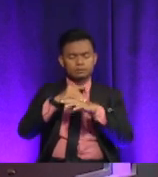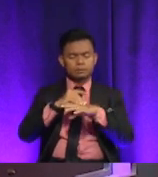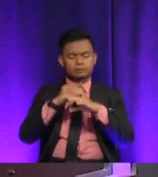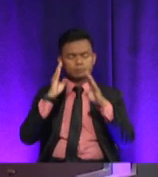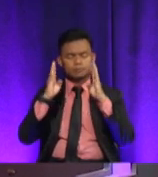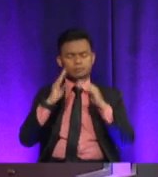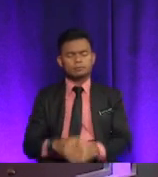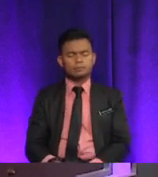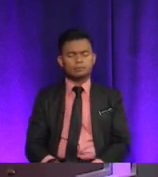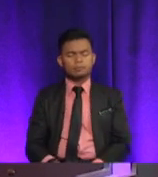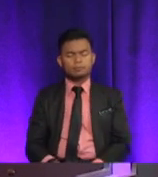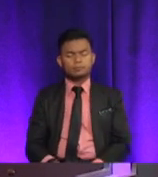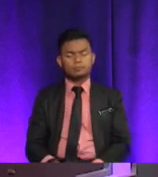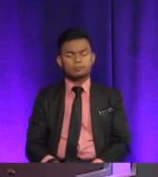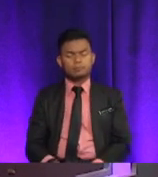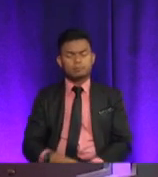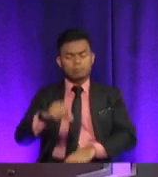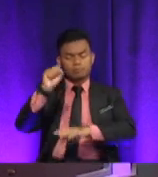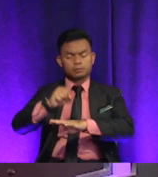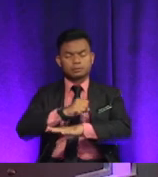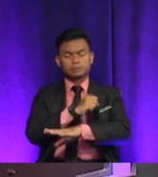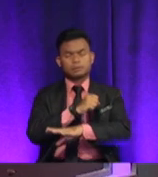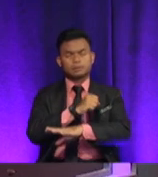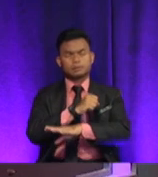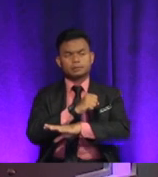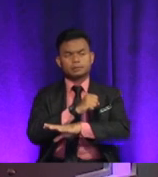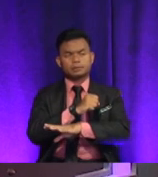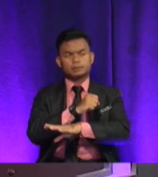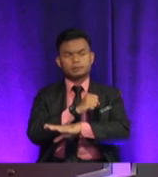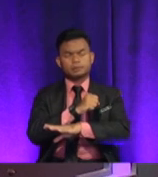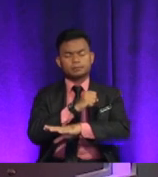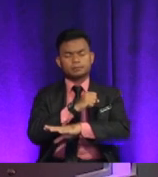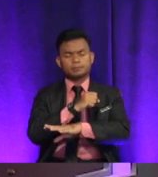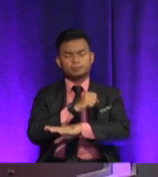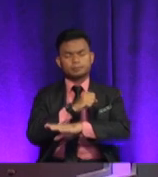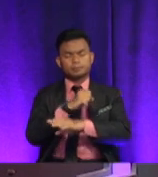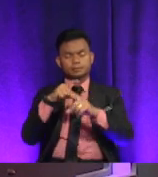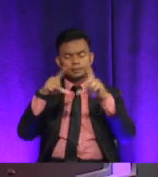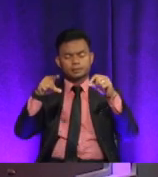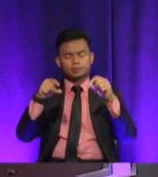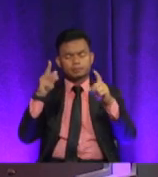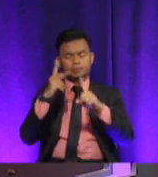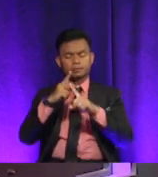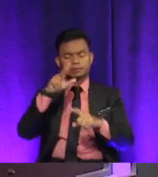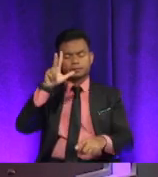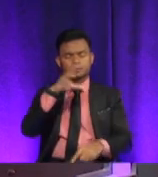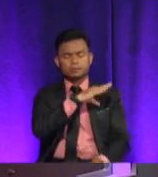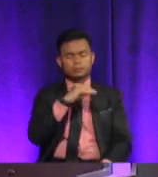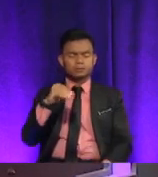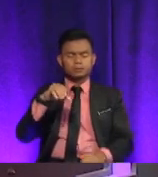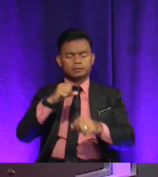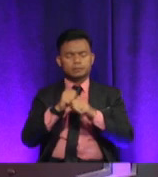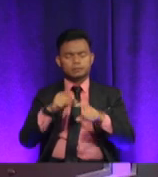ketiga dan juga syair pada rangkap yang keempat oke oke jadi soalnya